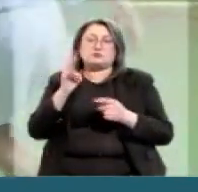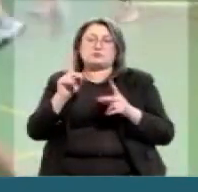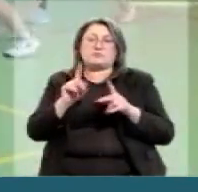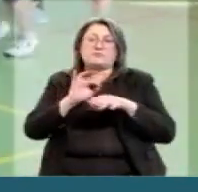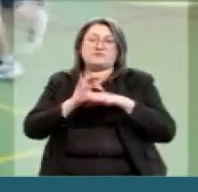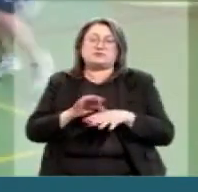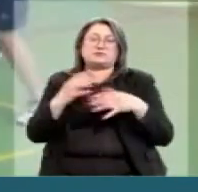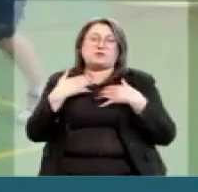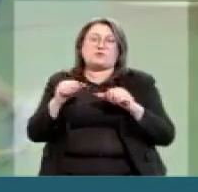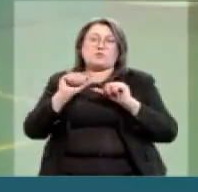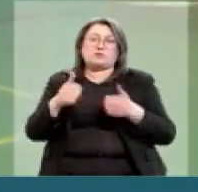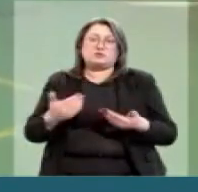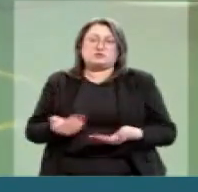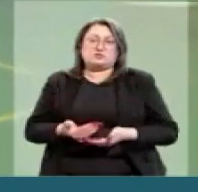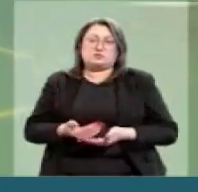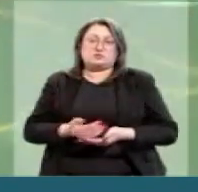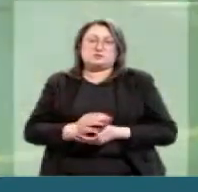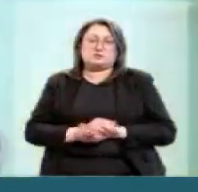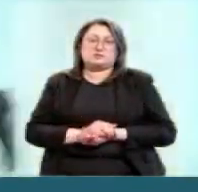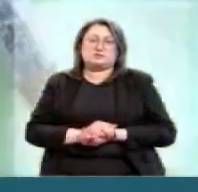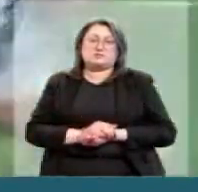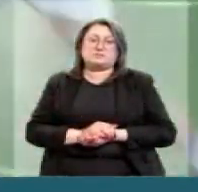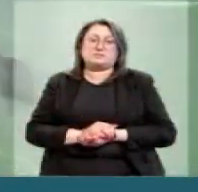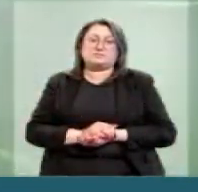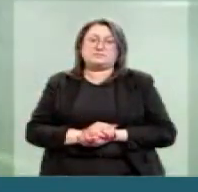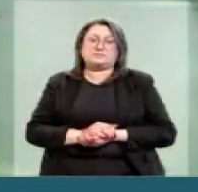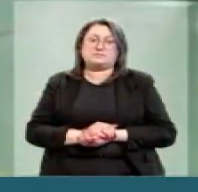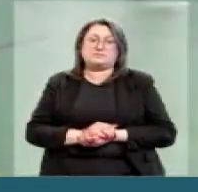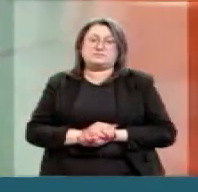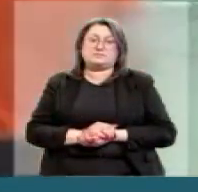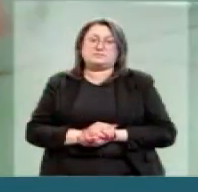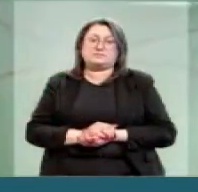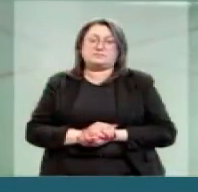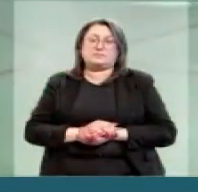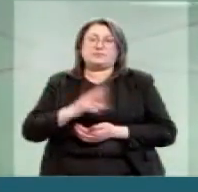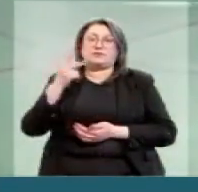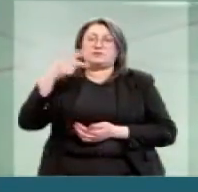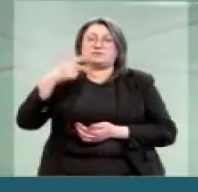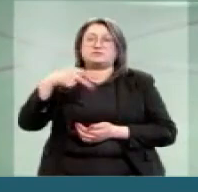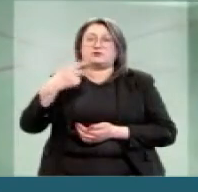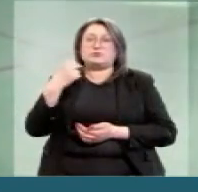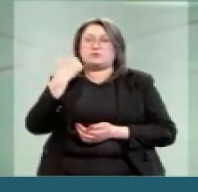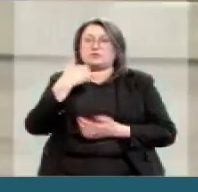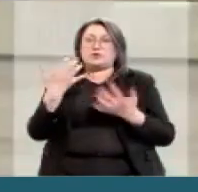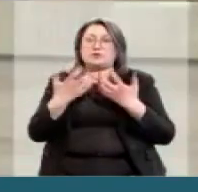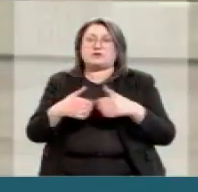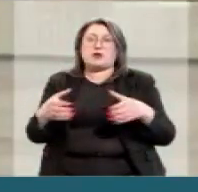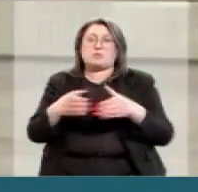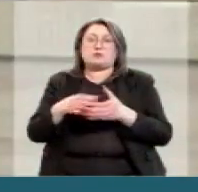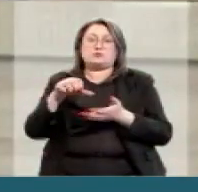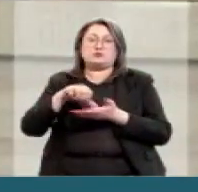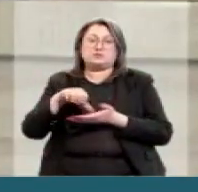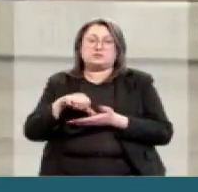жылы жастар лигасына қатысушы командалар саны 30-ға жуық болған. Ағымдағы жылы олардың санын көбейту мақсатта бар,